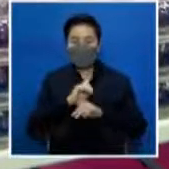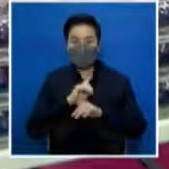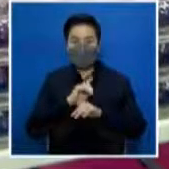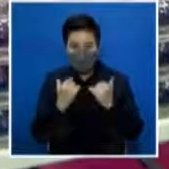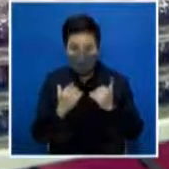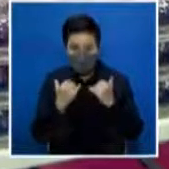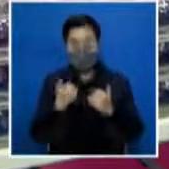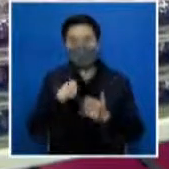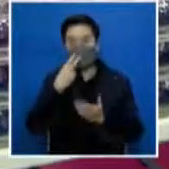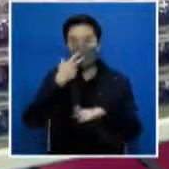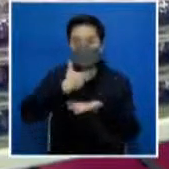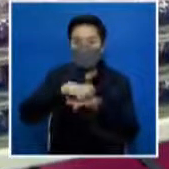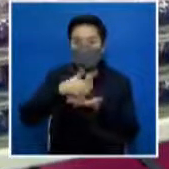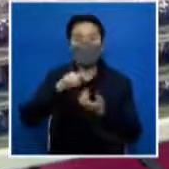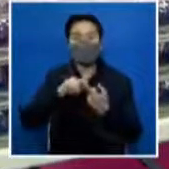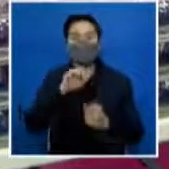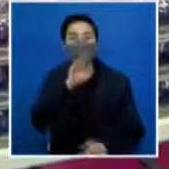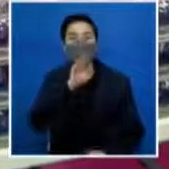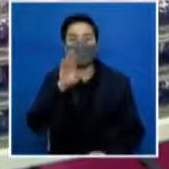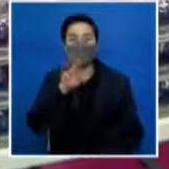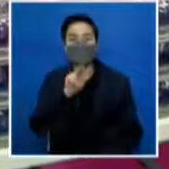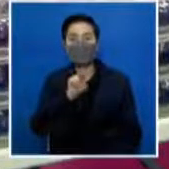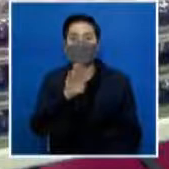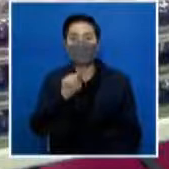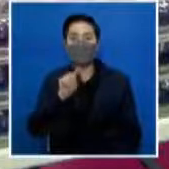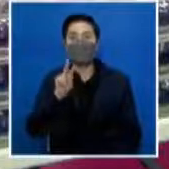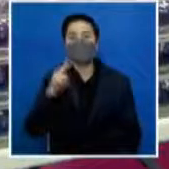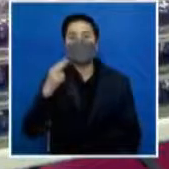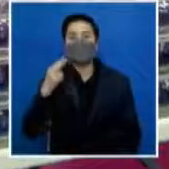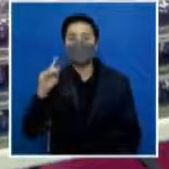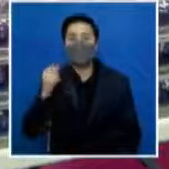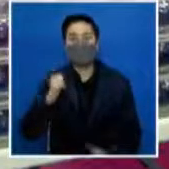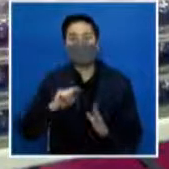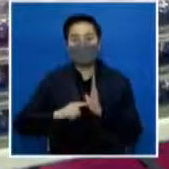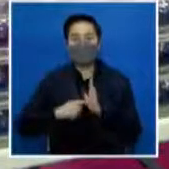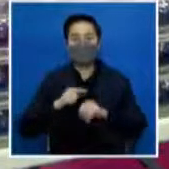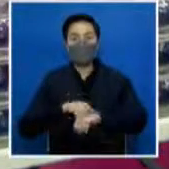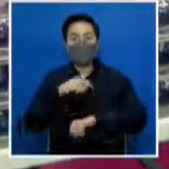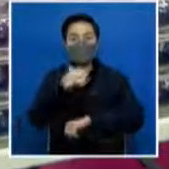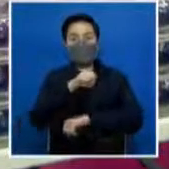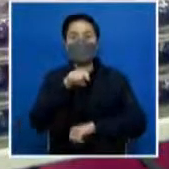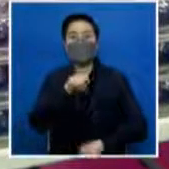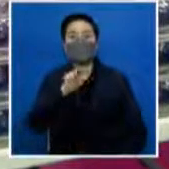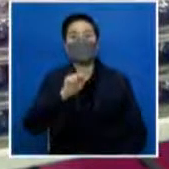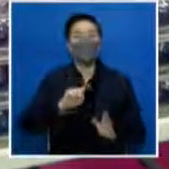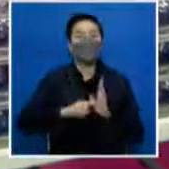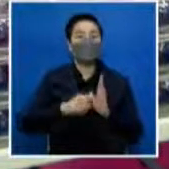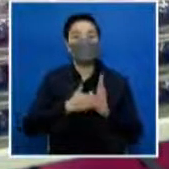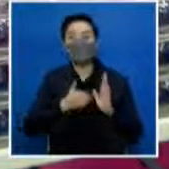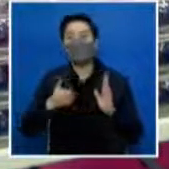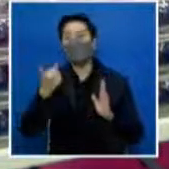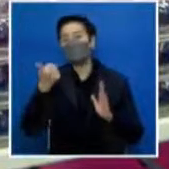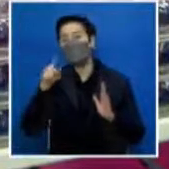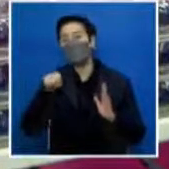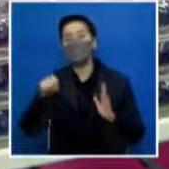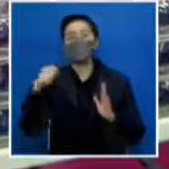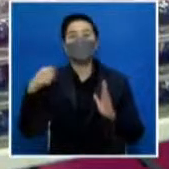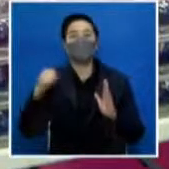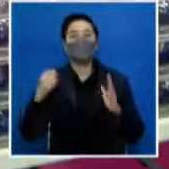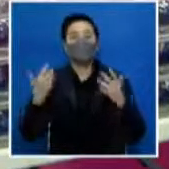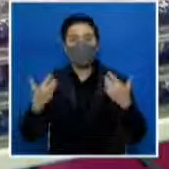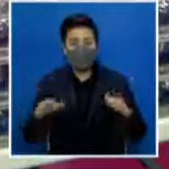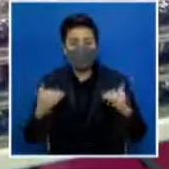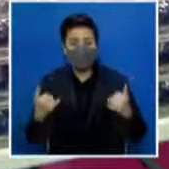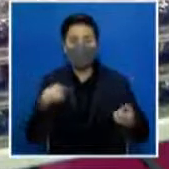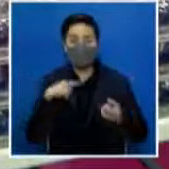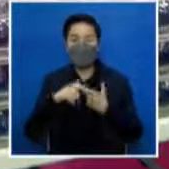ตามรับชมได้ผ่านทาง Facebook Live NBT 2HD ตั้งแต่เวลา 10:30 นถึง 11:10 นค่ะ